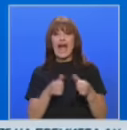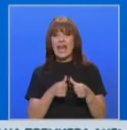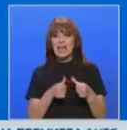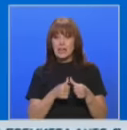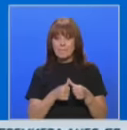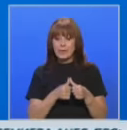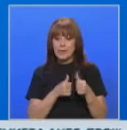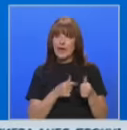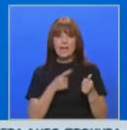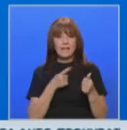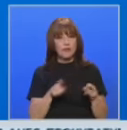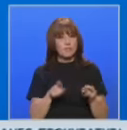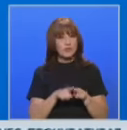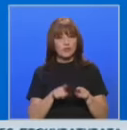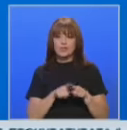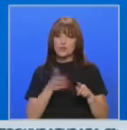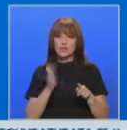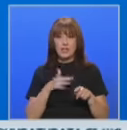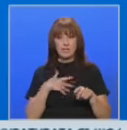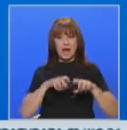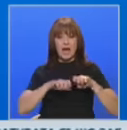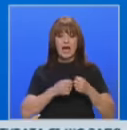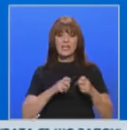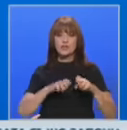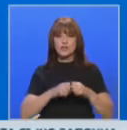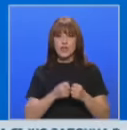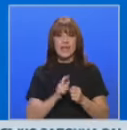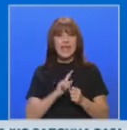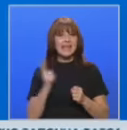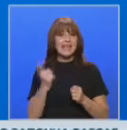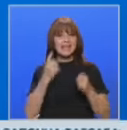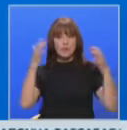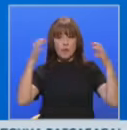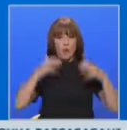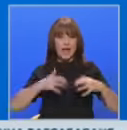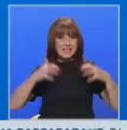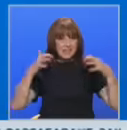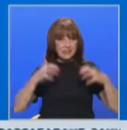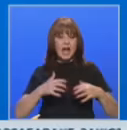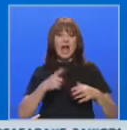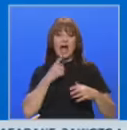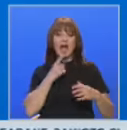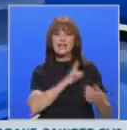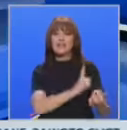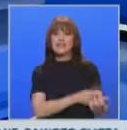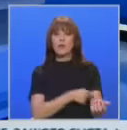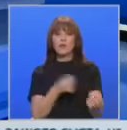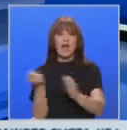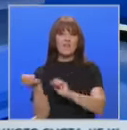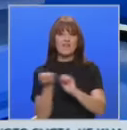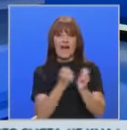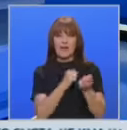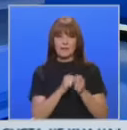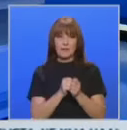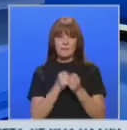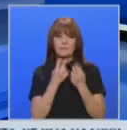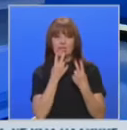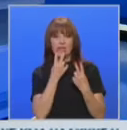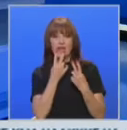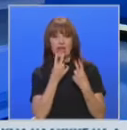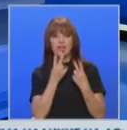ще е разрушителен, но не толкова заради пороите, а заради силните ветрове, които ще предизвика. Следим и